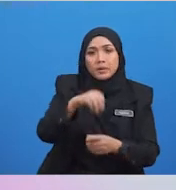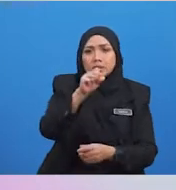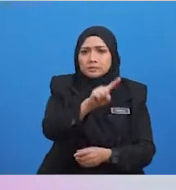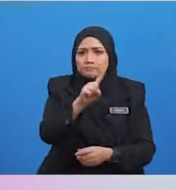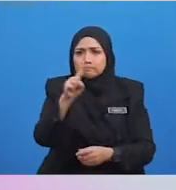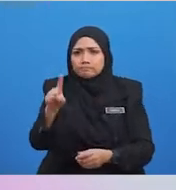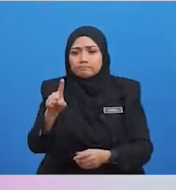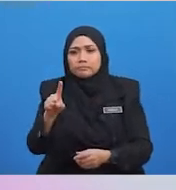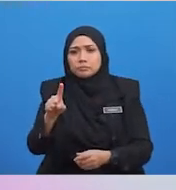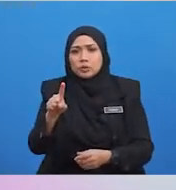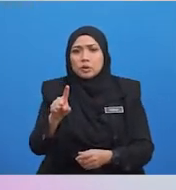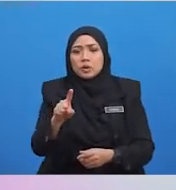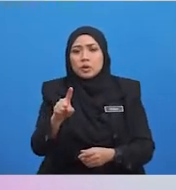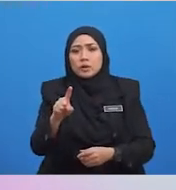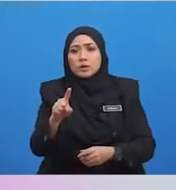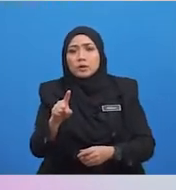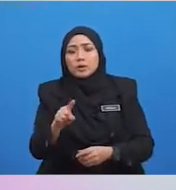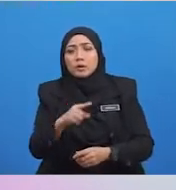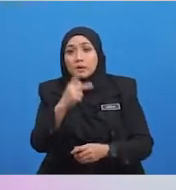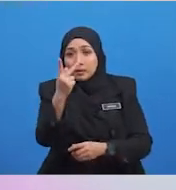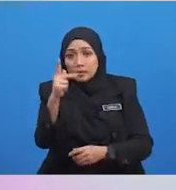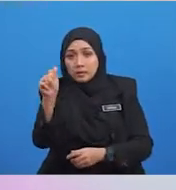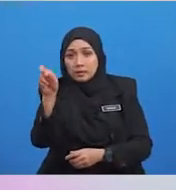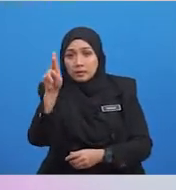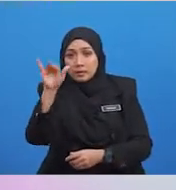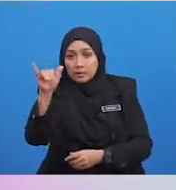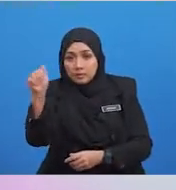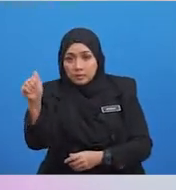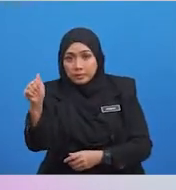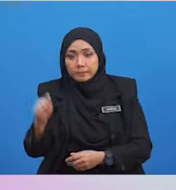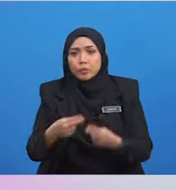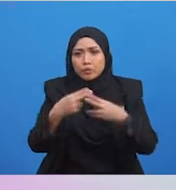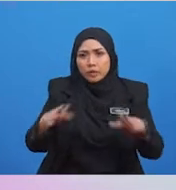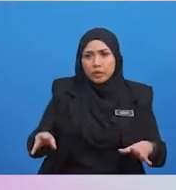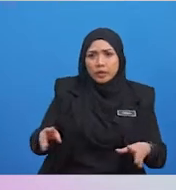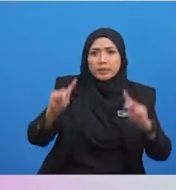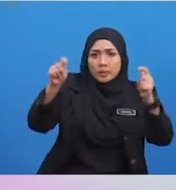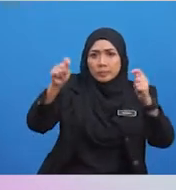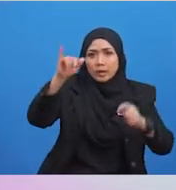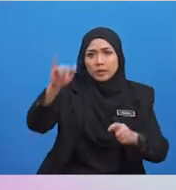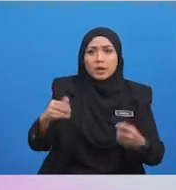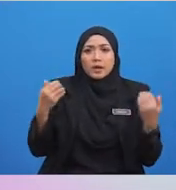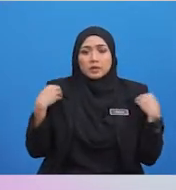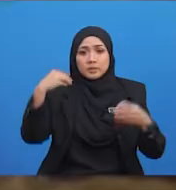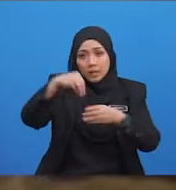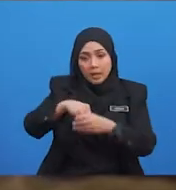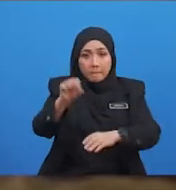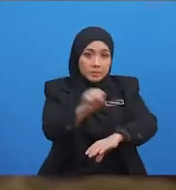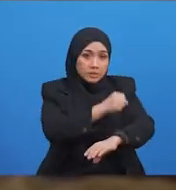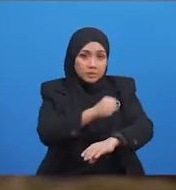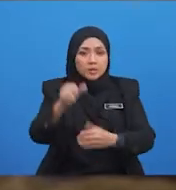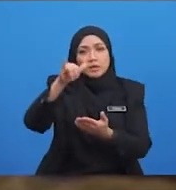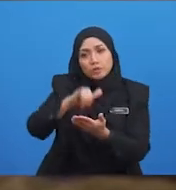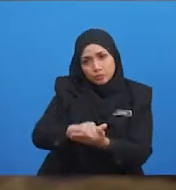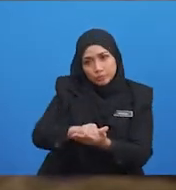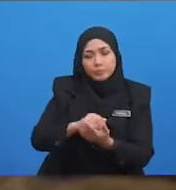sesebuah karya. Huraikan tema yang terdapat dalam sajak tersebut. Sajak